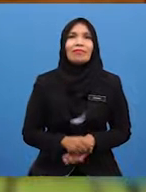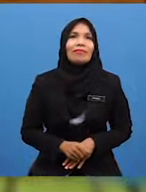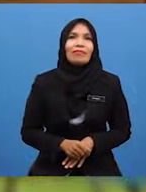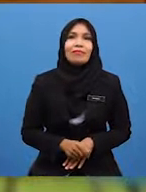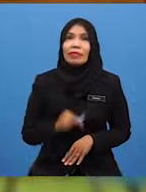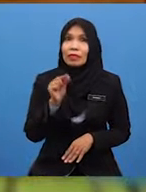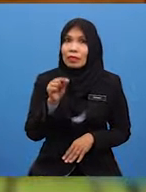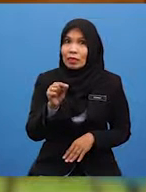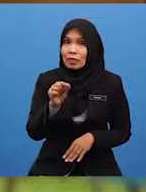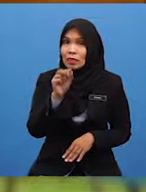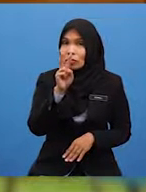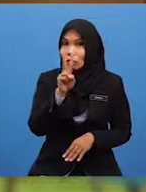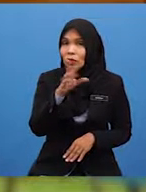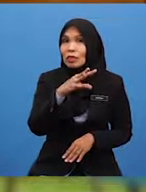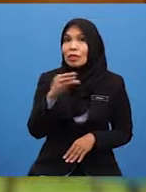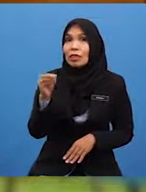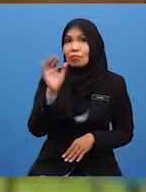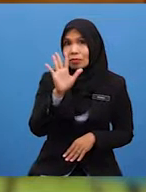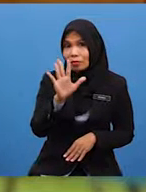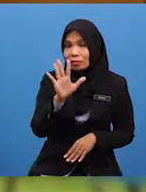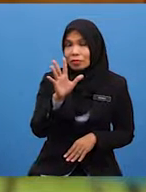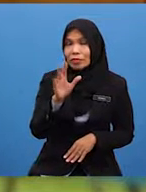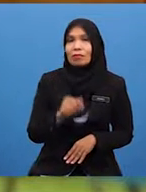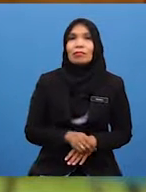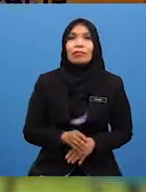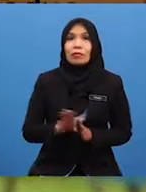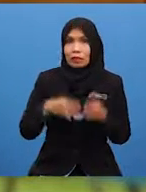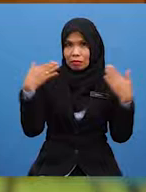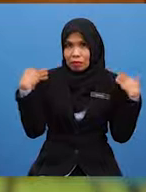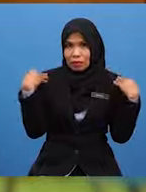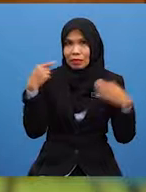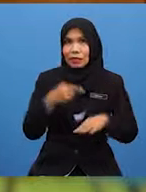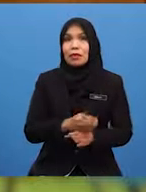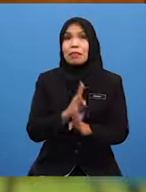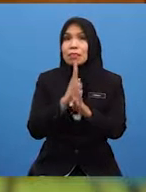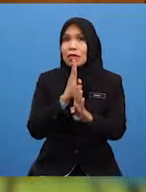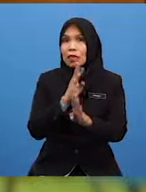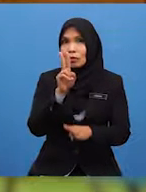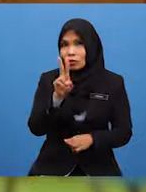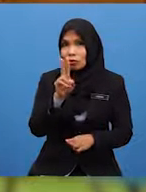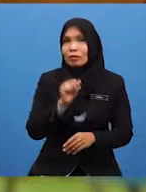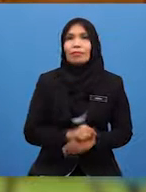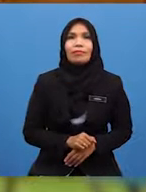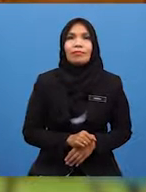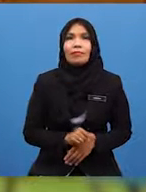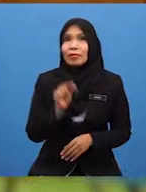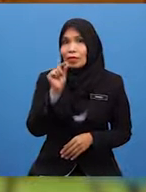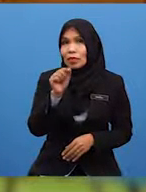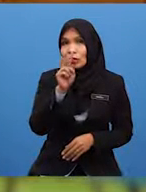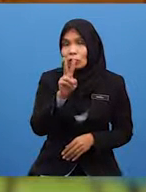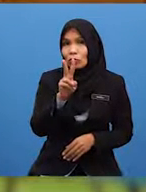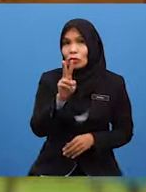Titik 2 dan 5 berada pada baris kedua. Titik 2